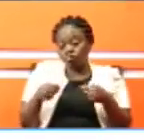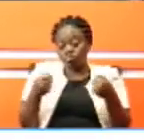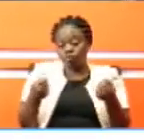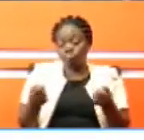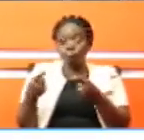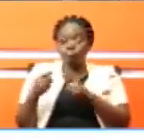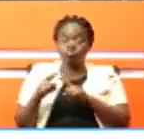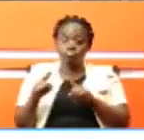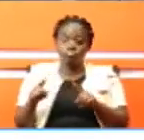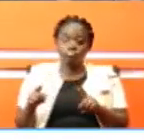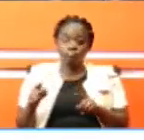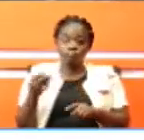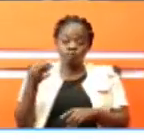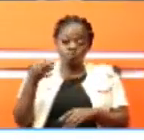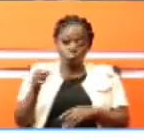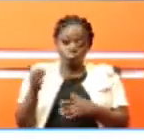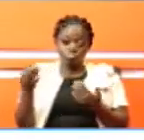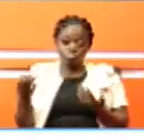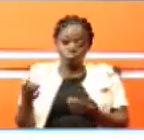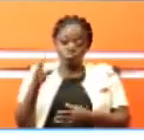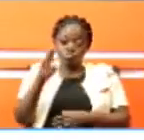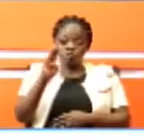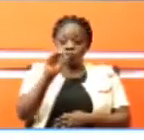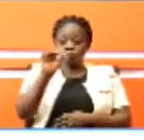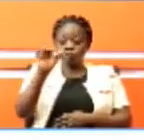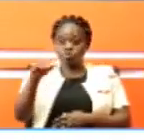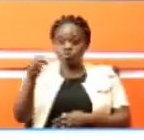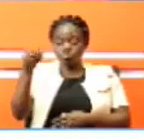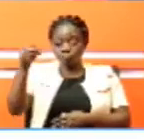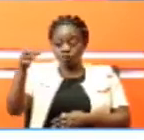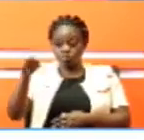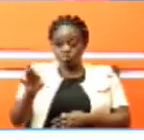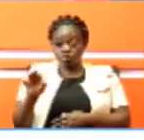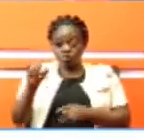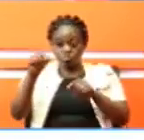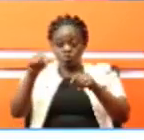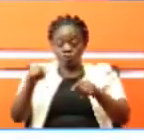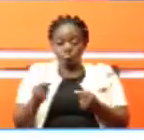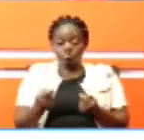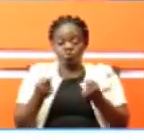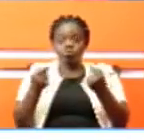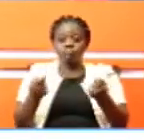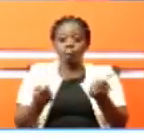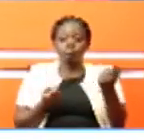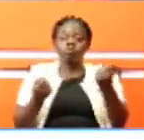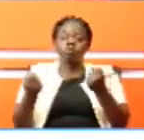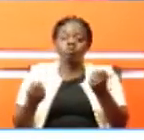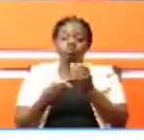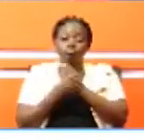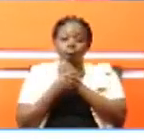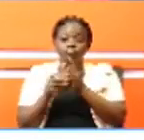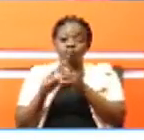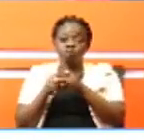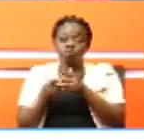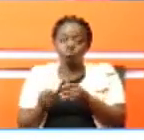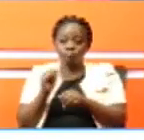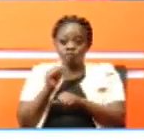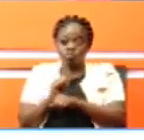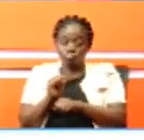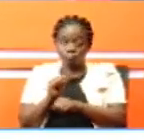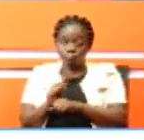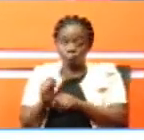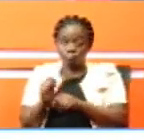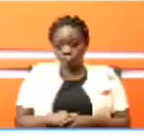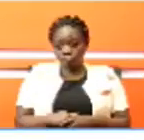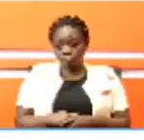n'okulemerera okusimbula nga battery teriiko. Mu ntambula n'ebidduka olwaleero bamakanika abakugu abakolera e Makerere ku Bill Charles Gwamba